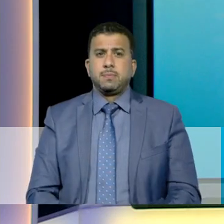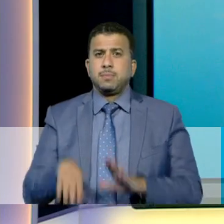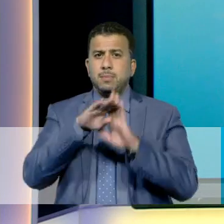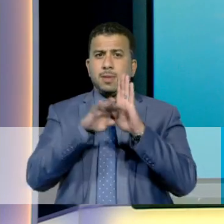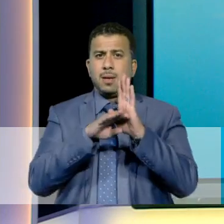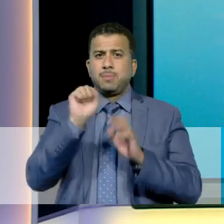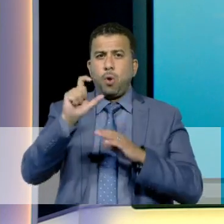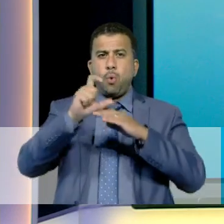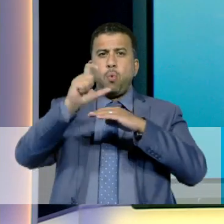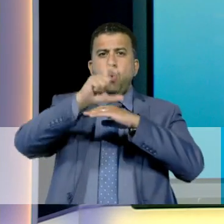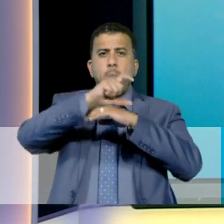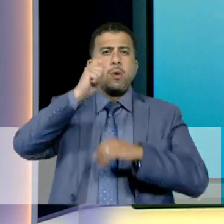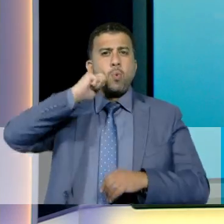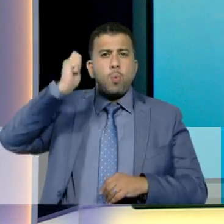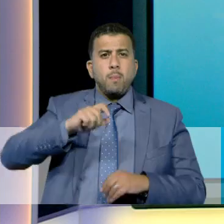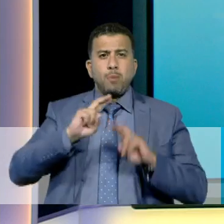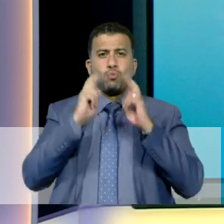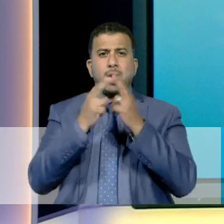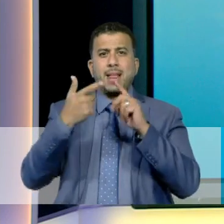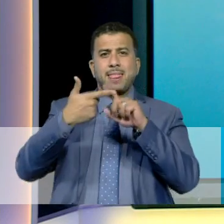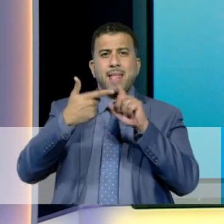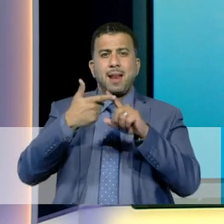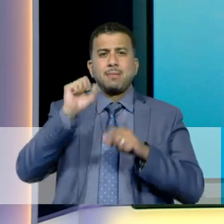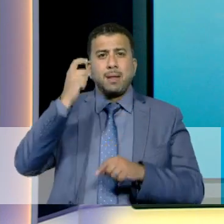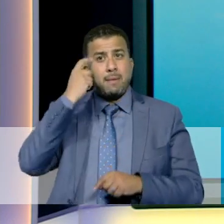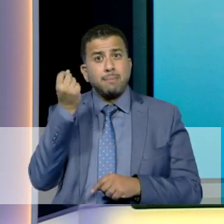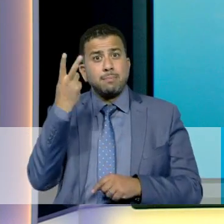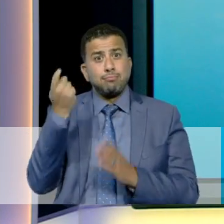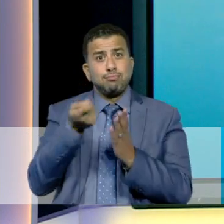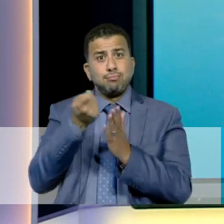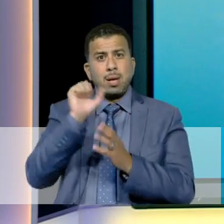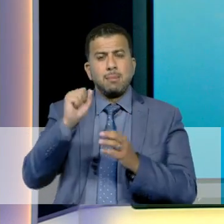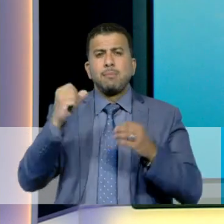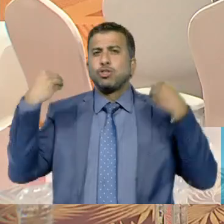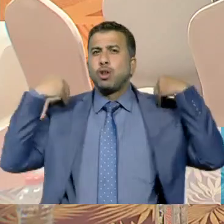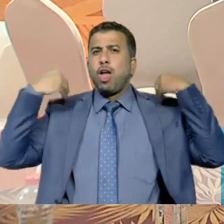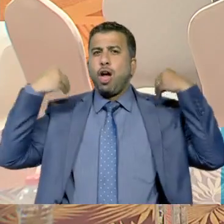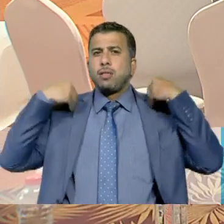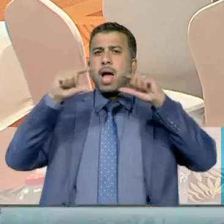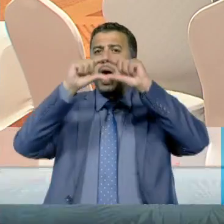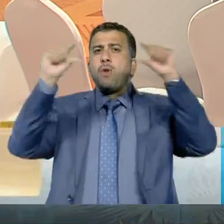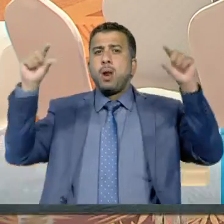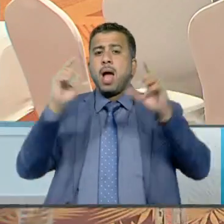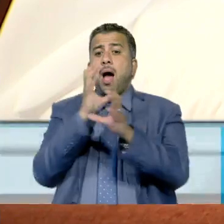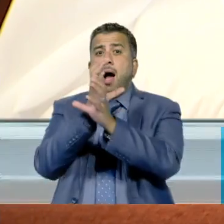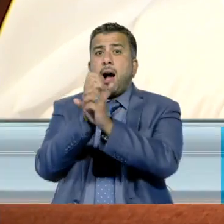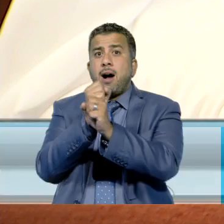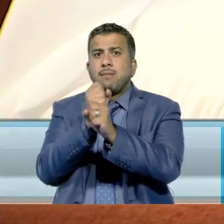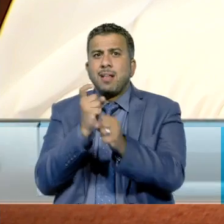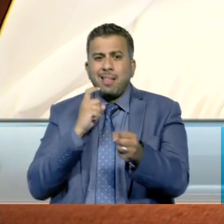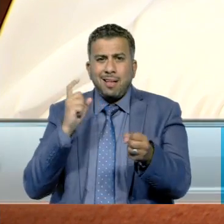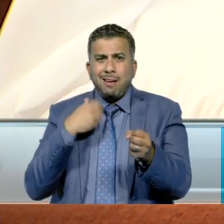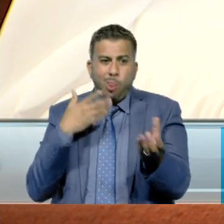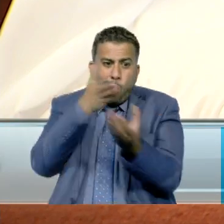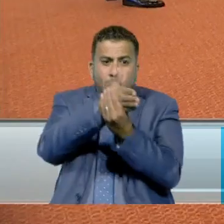نظمت الأكاديمية الأولمبية الوطنية الملتقى الثاني للملكية الفكرية في المجال الرياضي تحت عنوان الحماية من